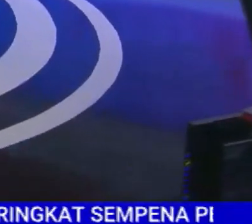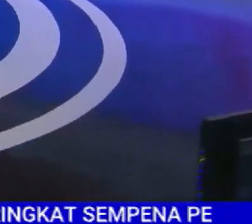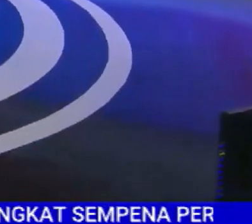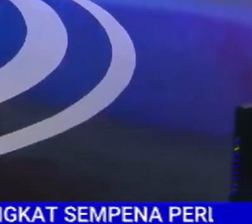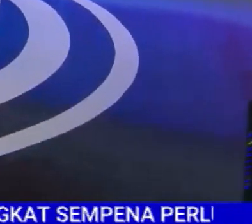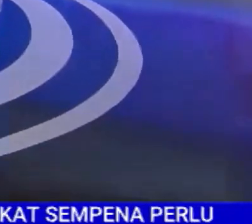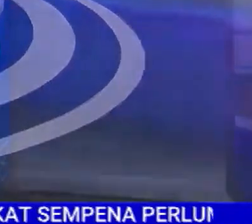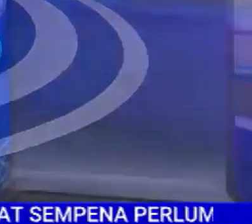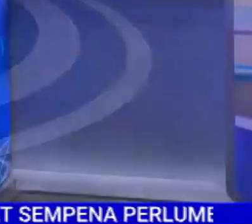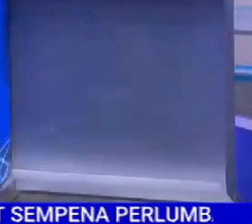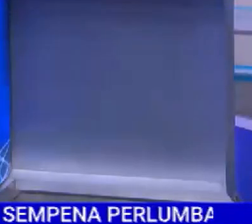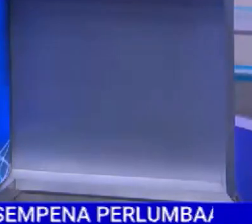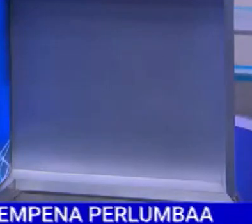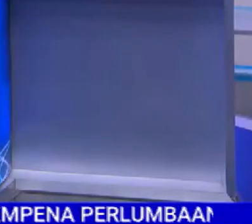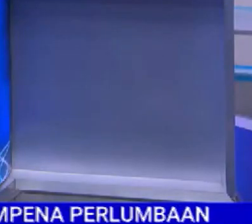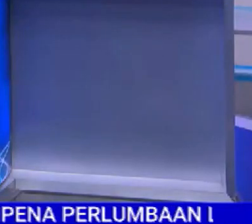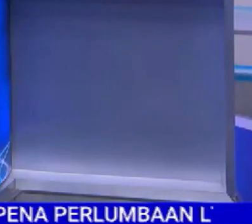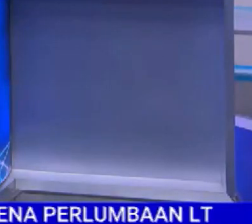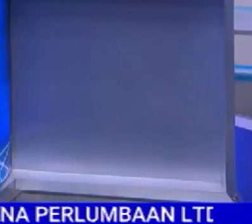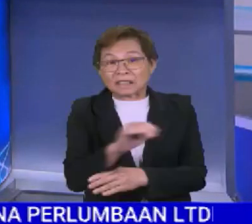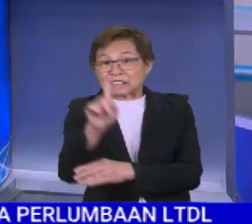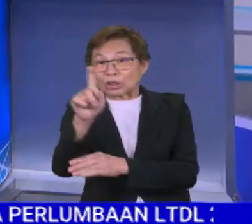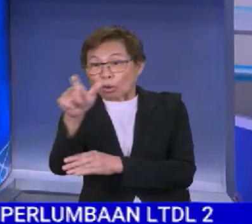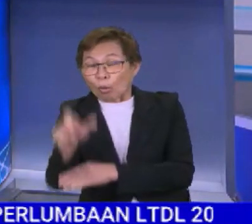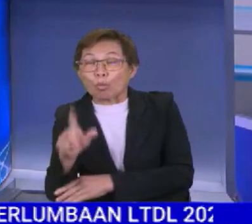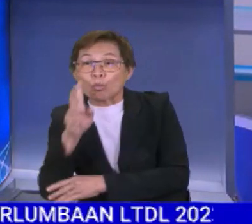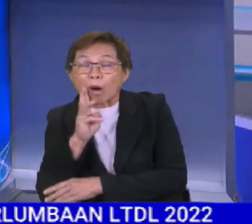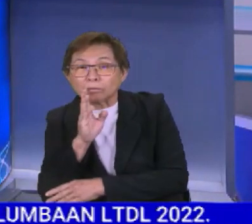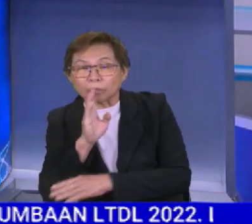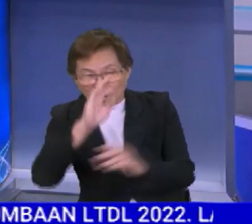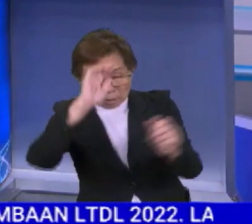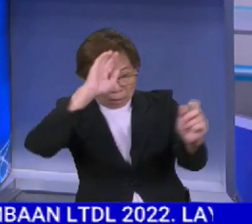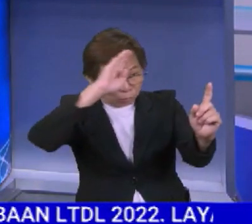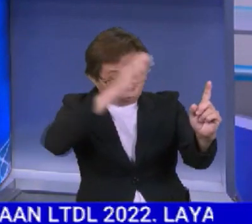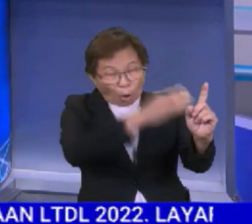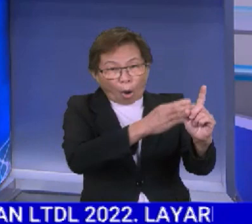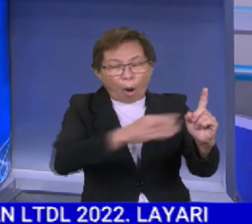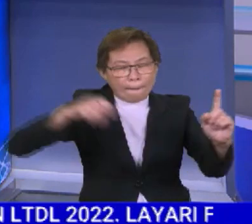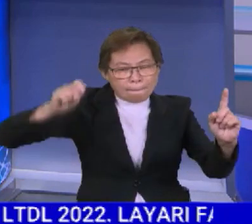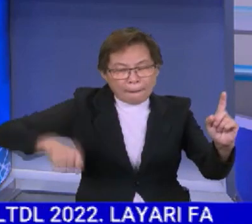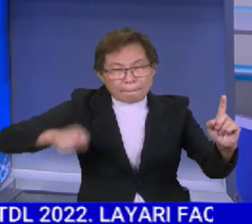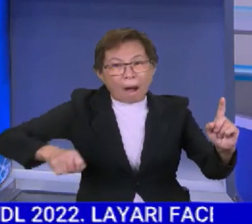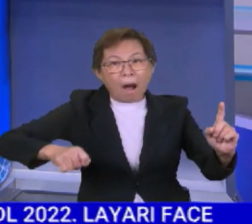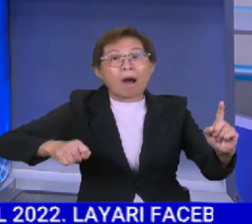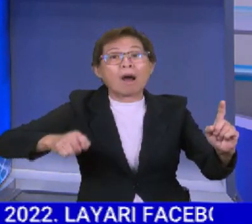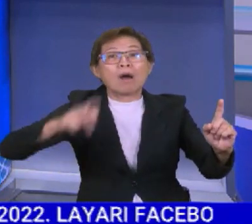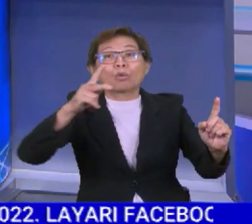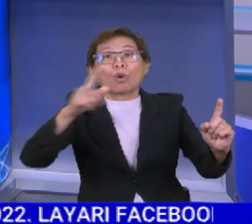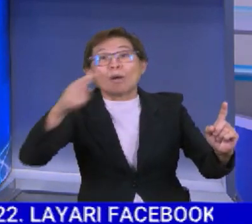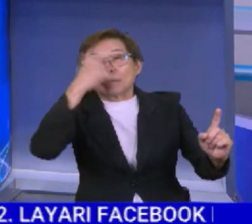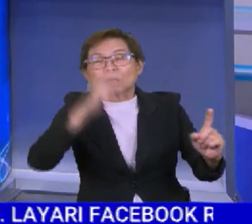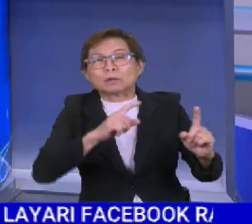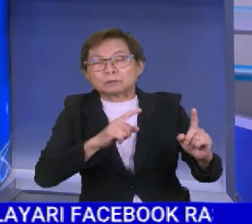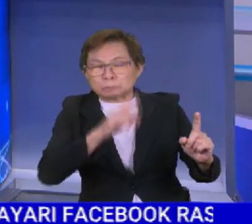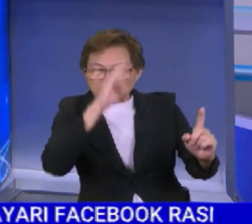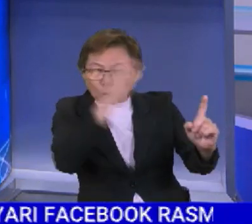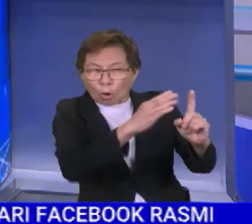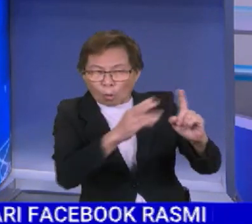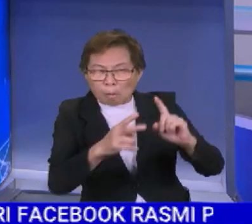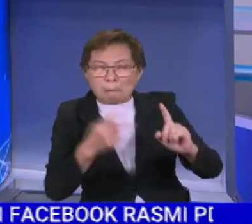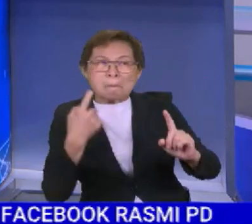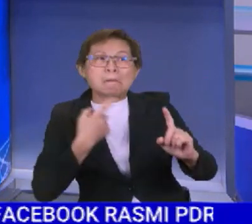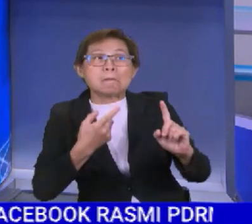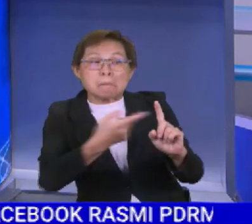11 individu termasuk seorang wanita di dakwah di Mahkamah magister Kuala Lumpur atas pertuduhan menculik Seorang